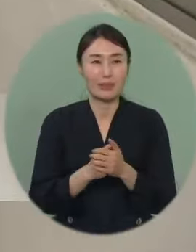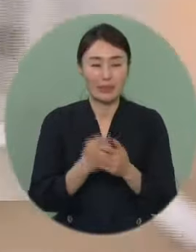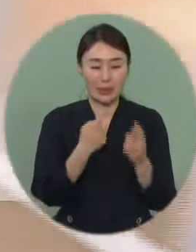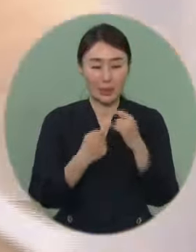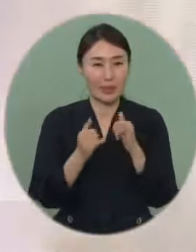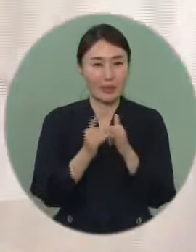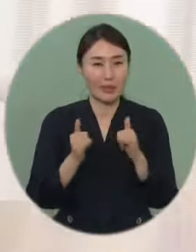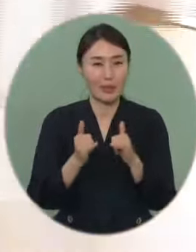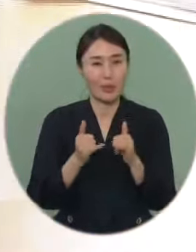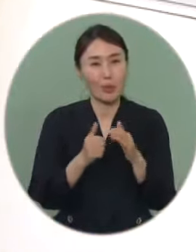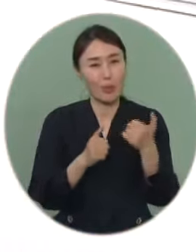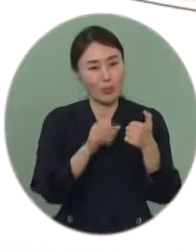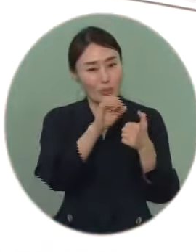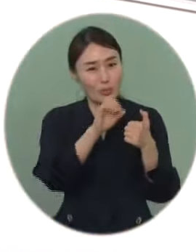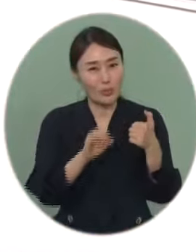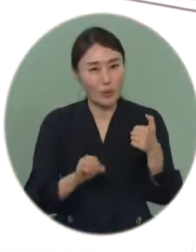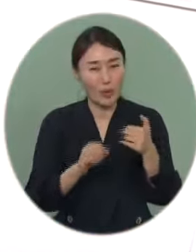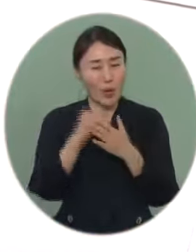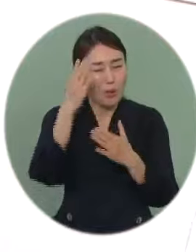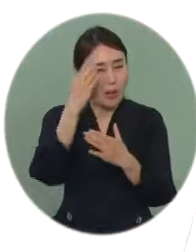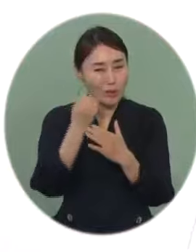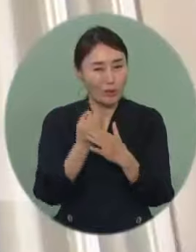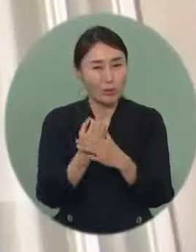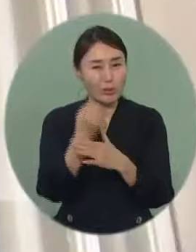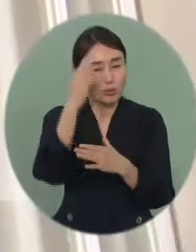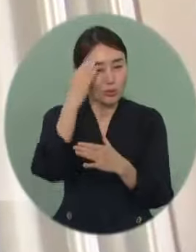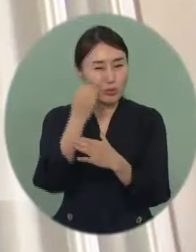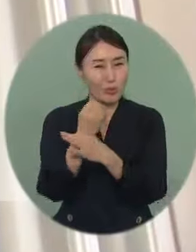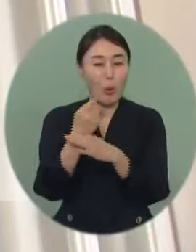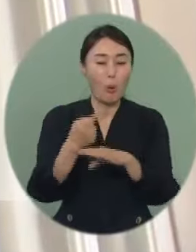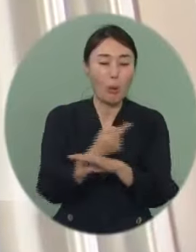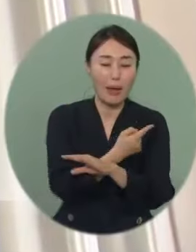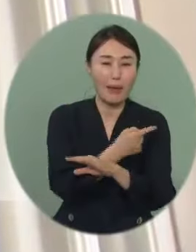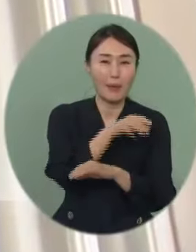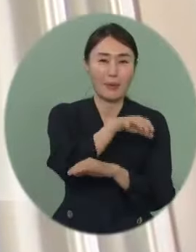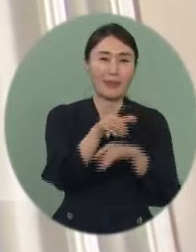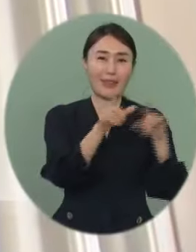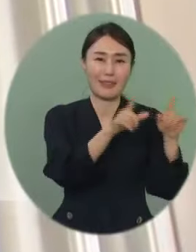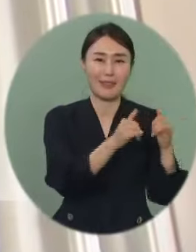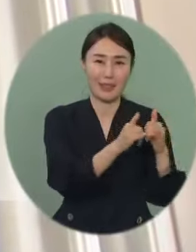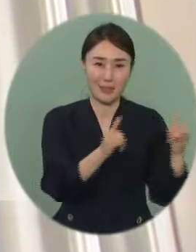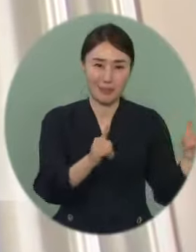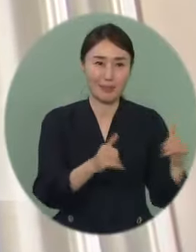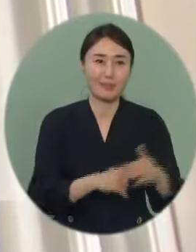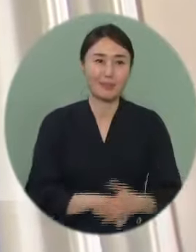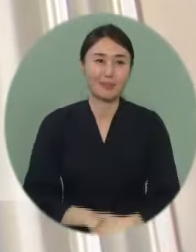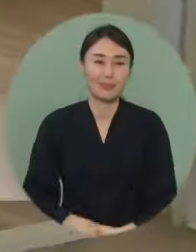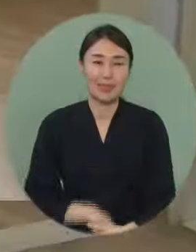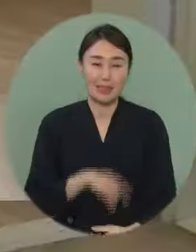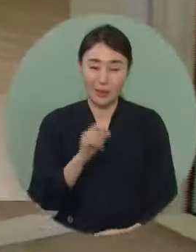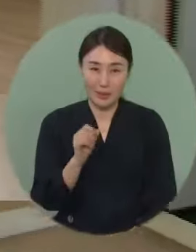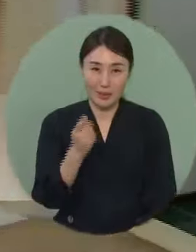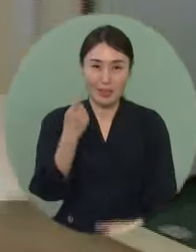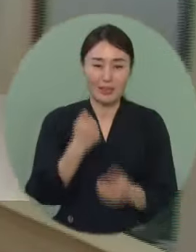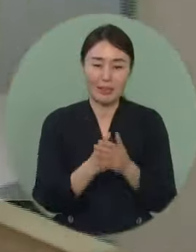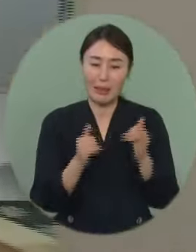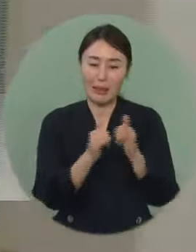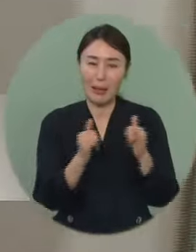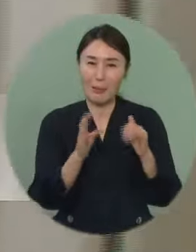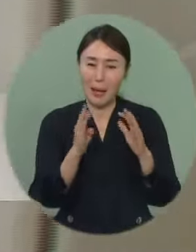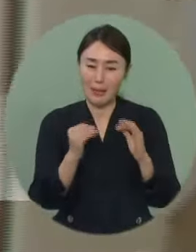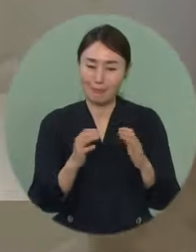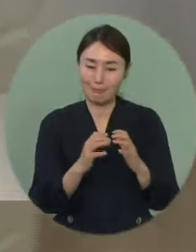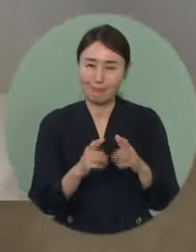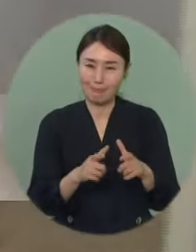지원자 중 절반 가량이 화순 아닌 다른 지역에 살고 있는 것으로 파악됐습니다이 때문에 인구 유입